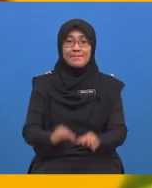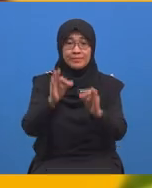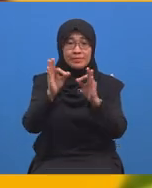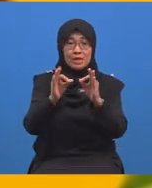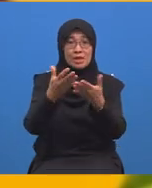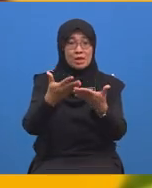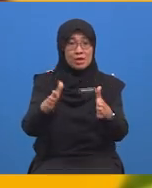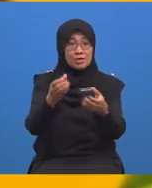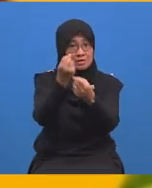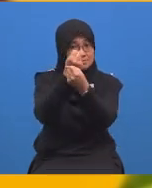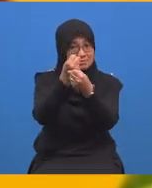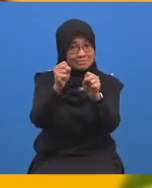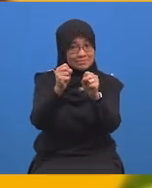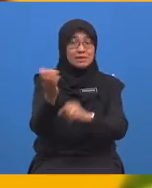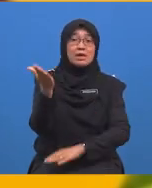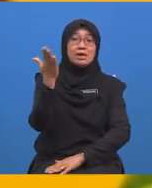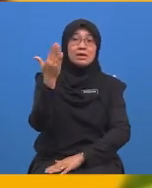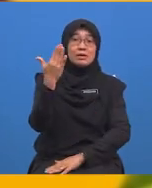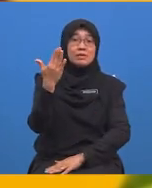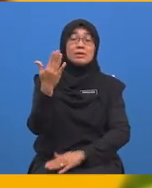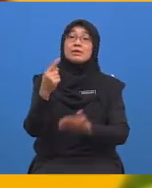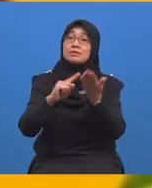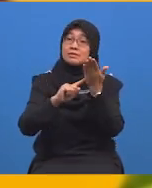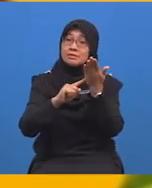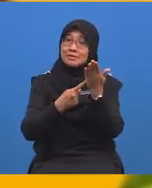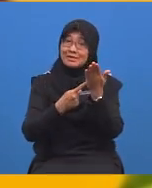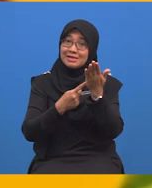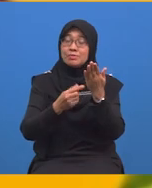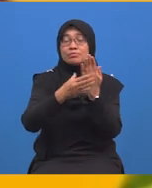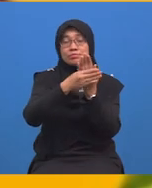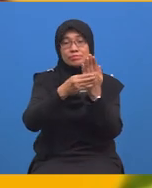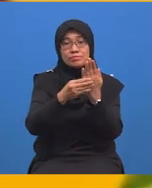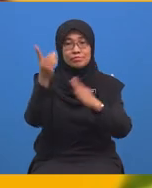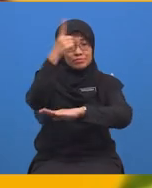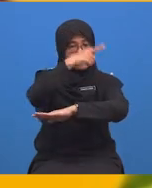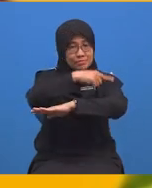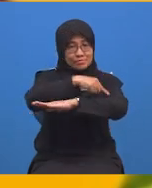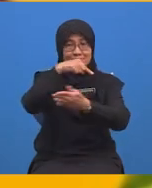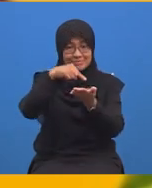Kalau sudah bersedia, jom kita mulakan kemahiran pada hari ini.